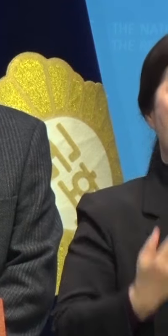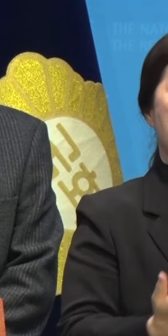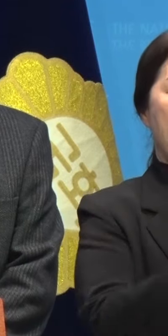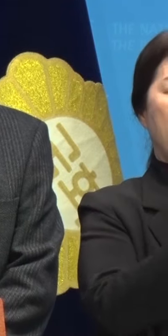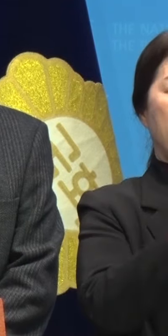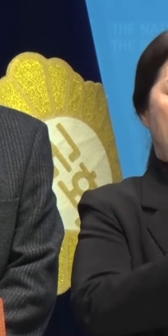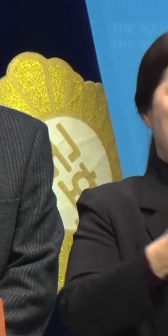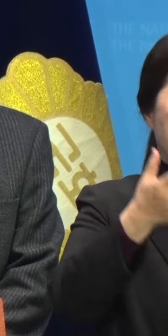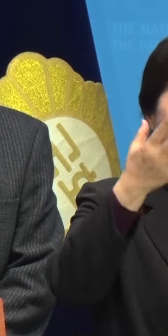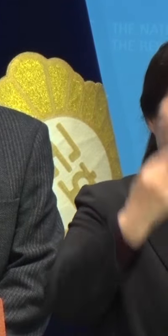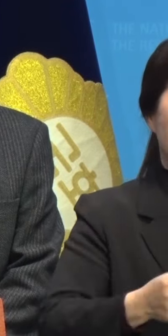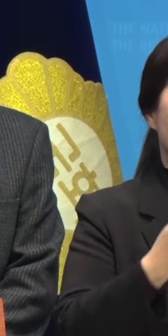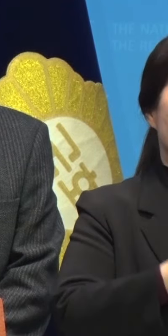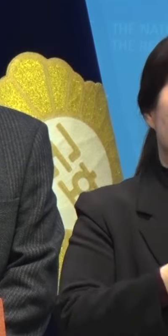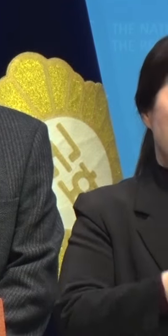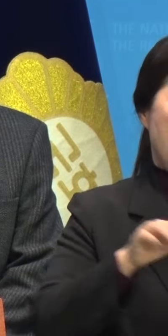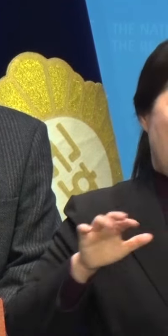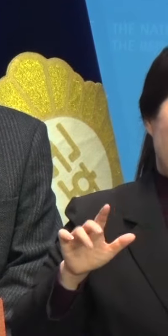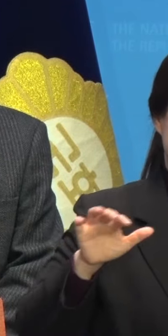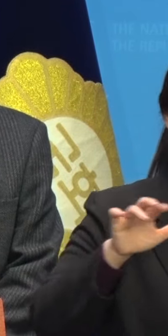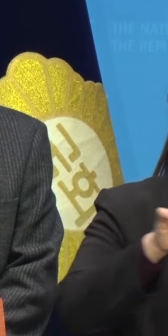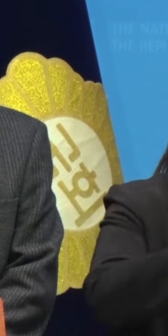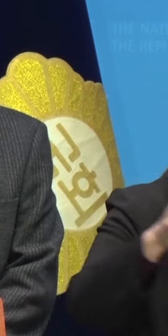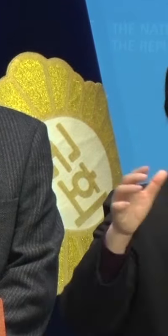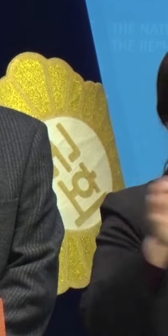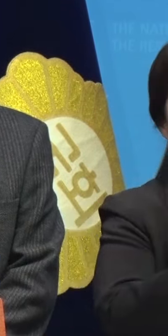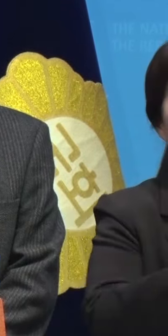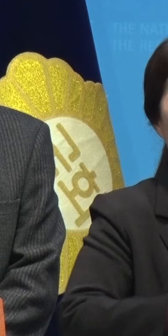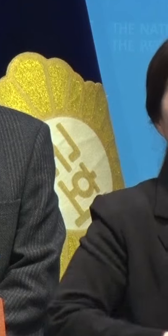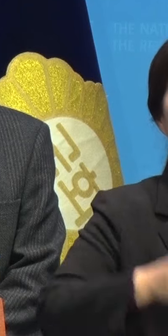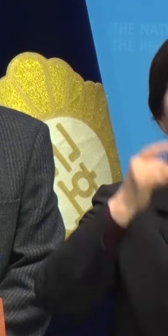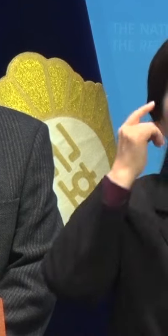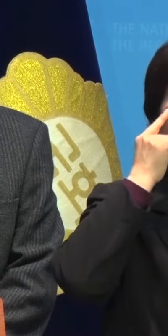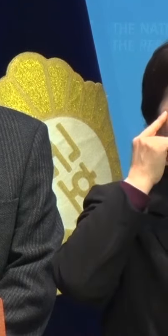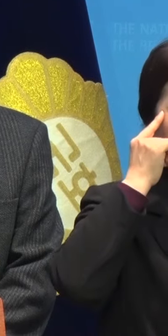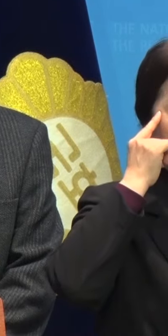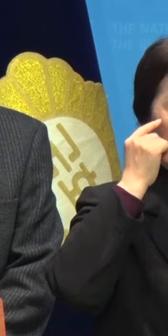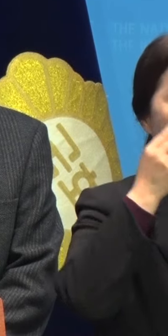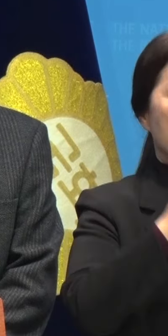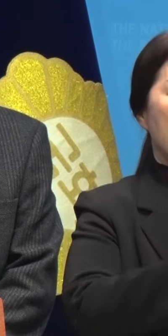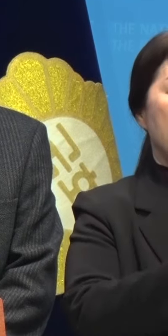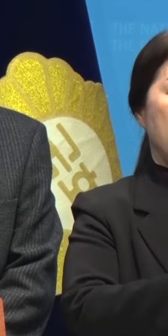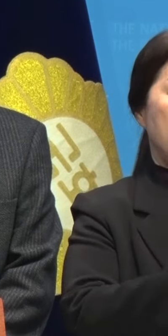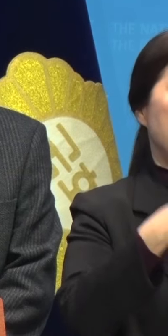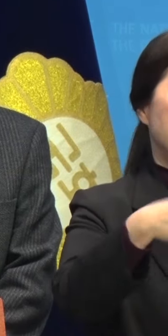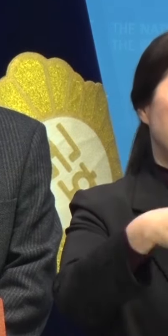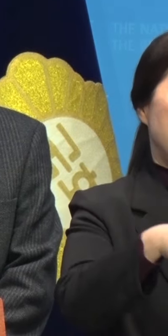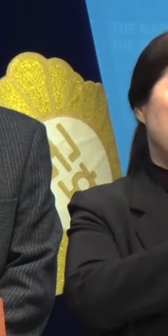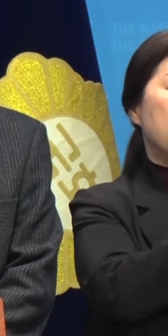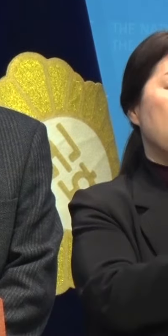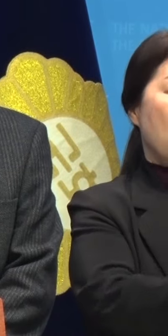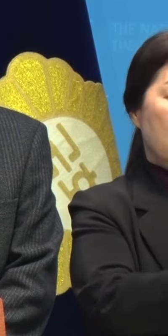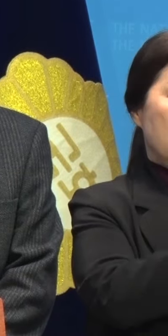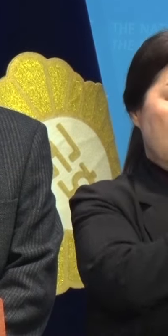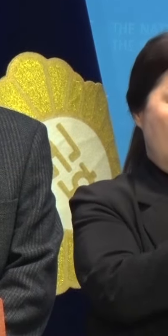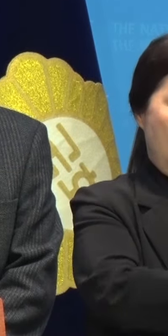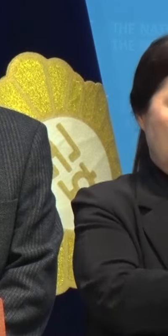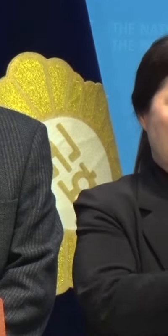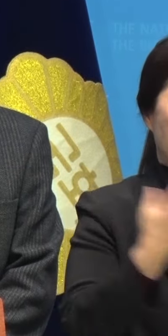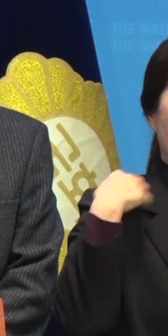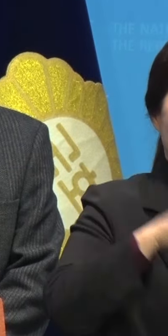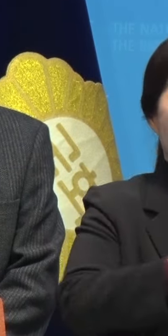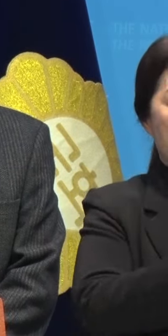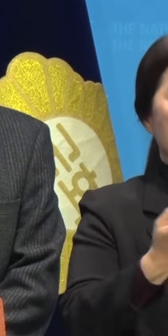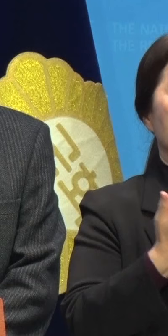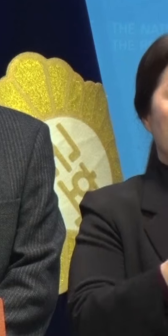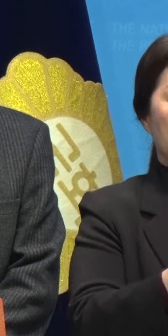수많은 교사들이 광장에 모였습니다. 교권을 회복시켜달라는 주장이었습니다. 동시에